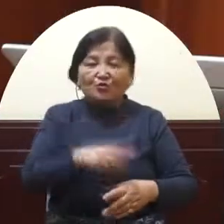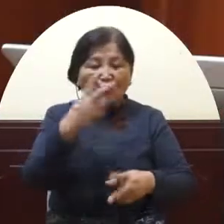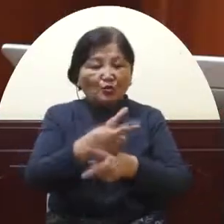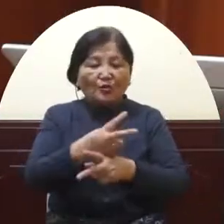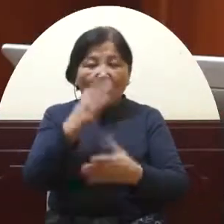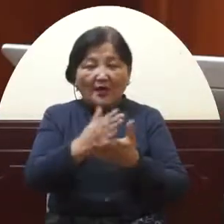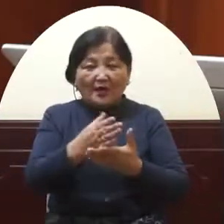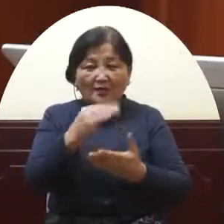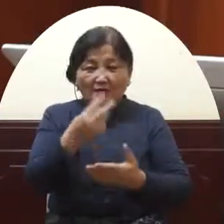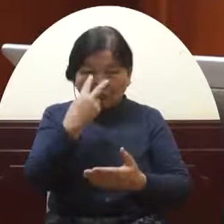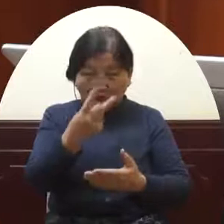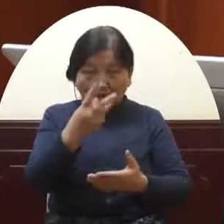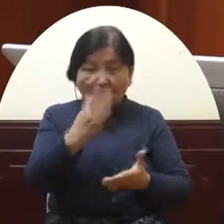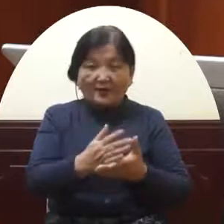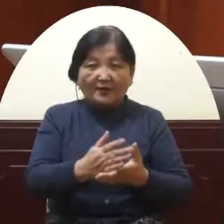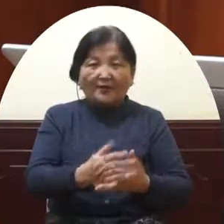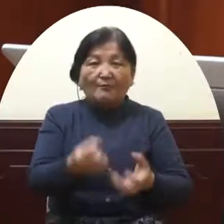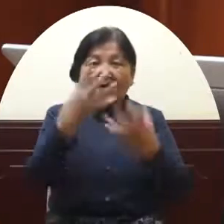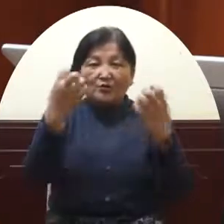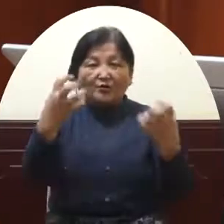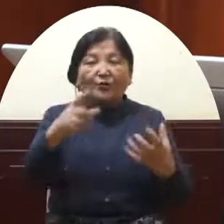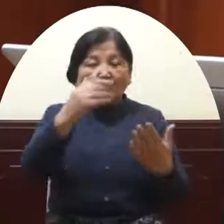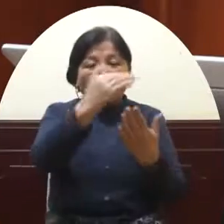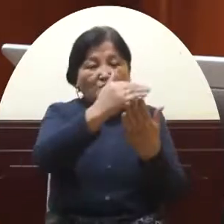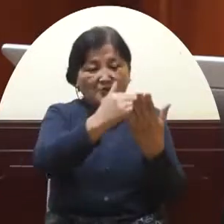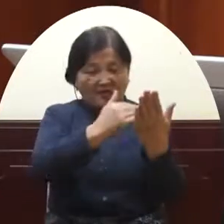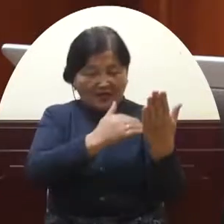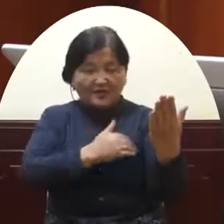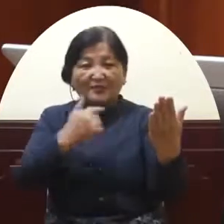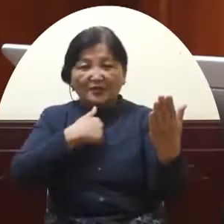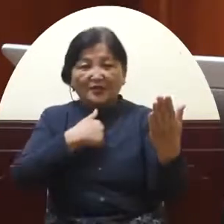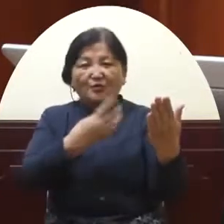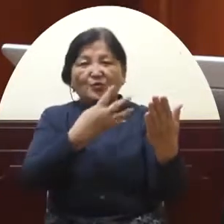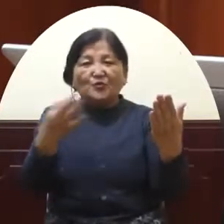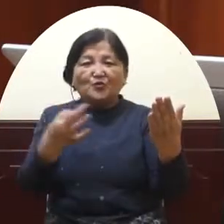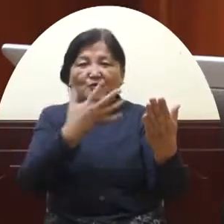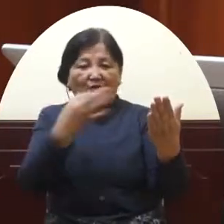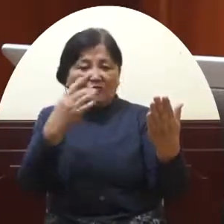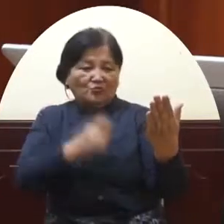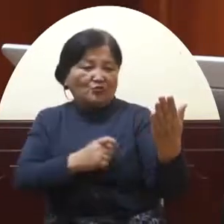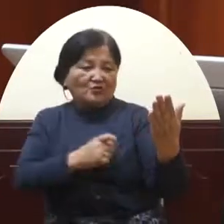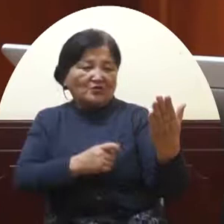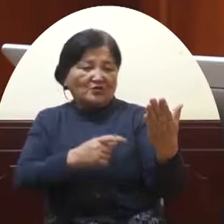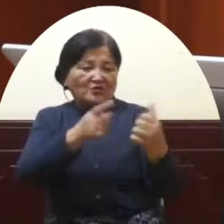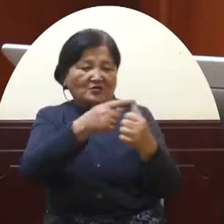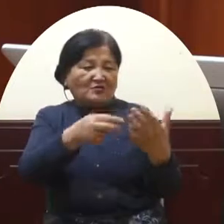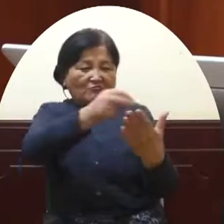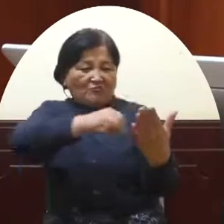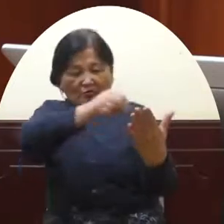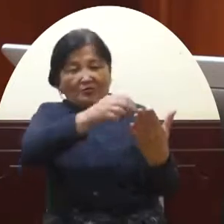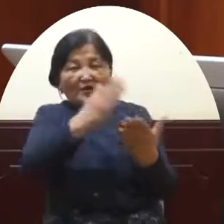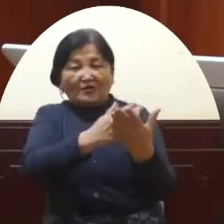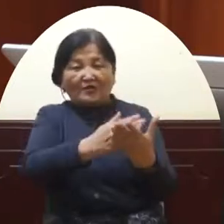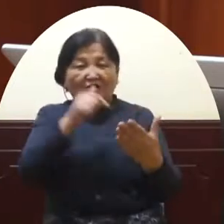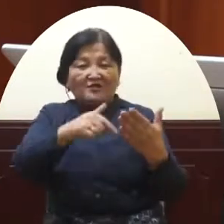гэвэл маш олон хүмүүс дотроос сонгогчдыг сонгоно. 400-500 хүн дотроос сонгогч. Энийний цаана